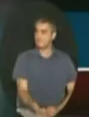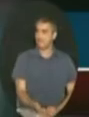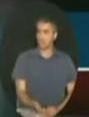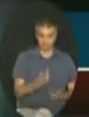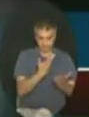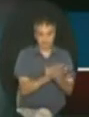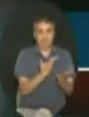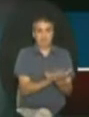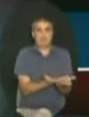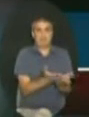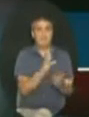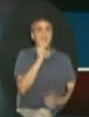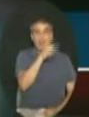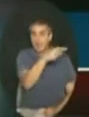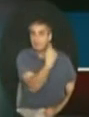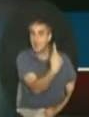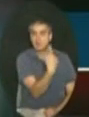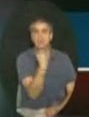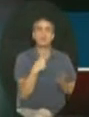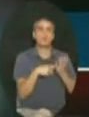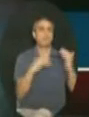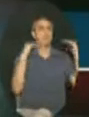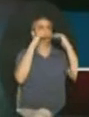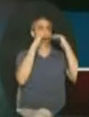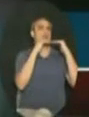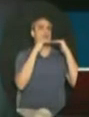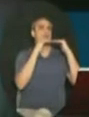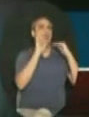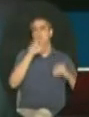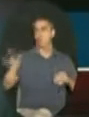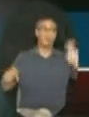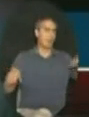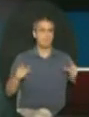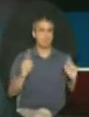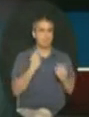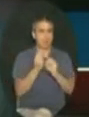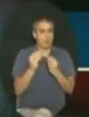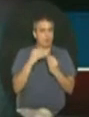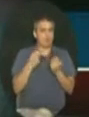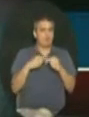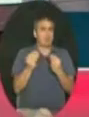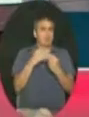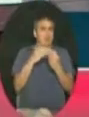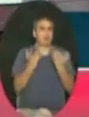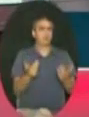הליכוד. אגב, לפעמים מאותה סיבה. לפעמים מאותה סיבה. אז היא